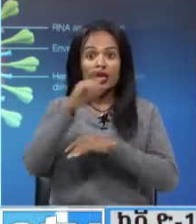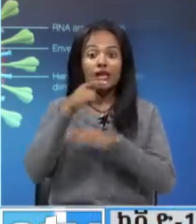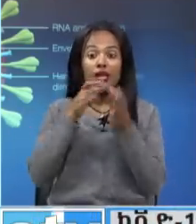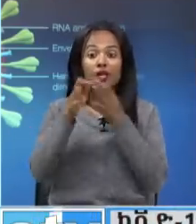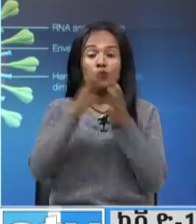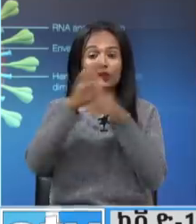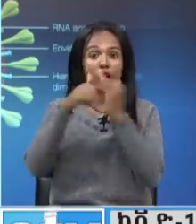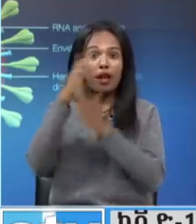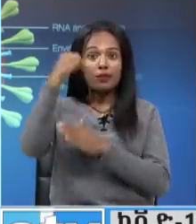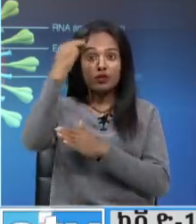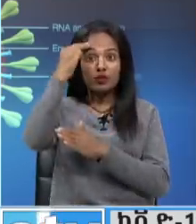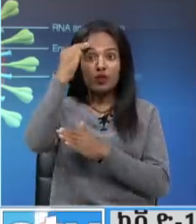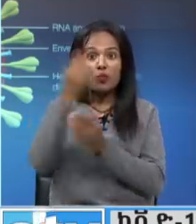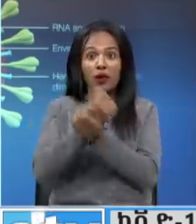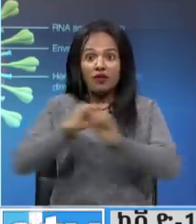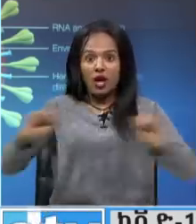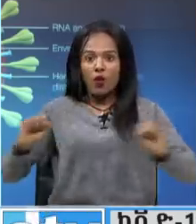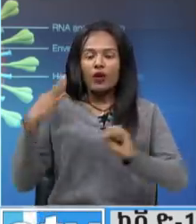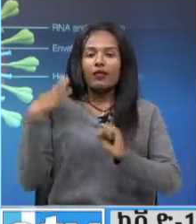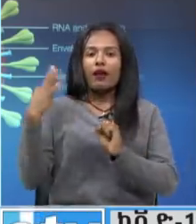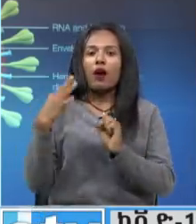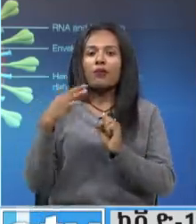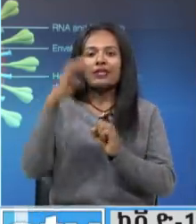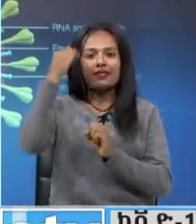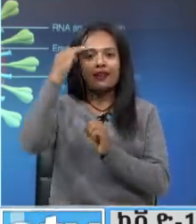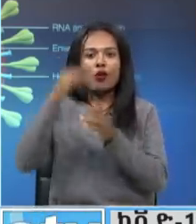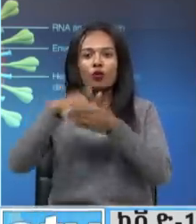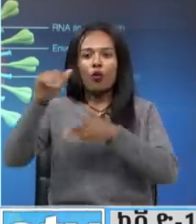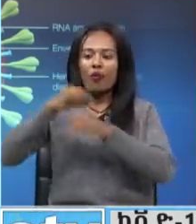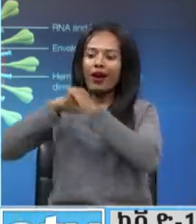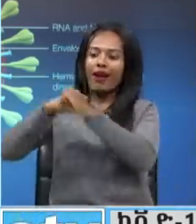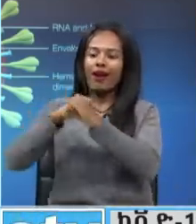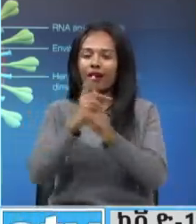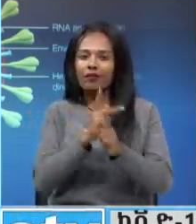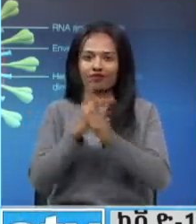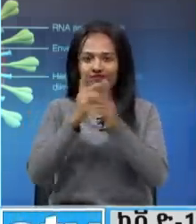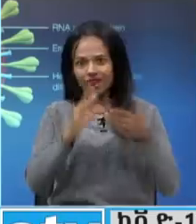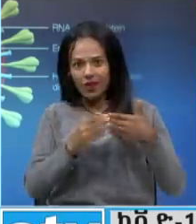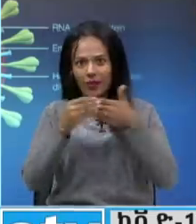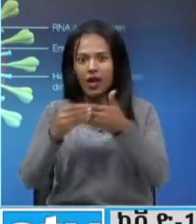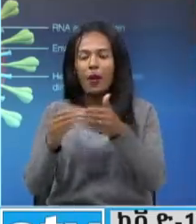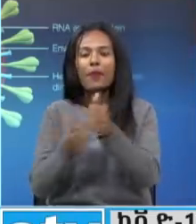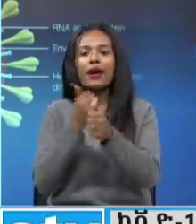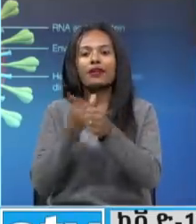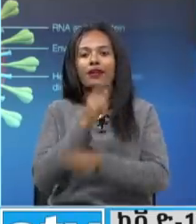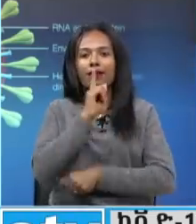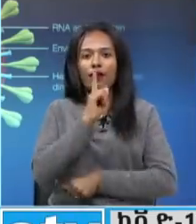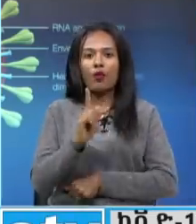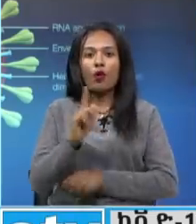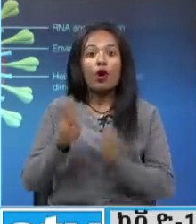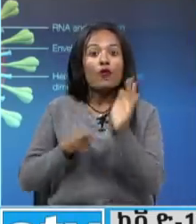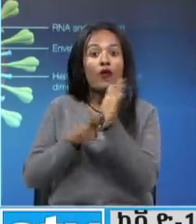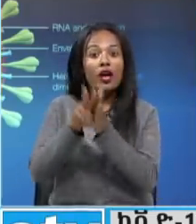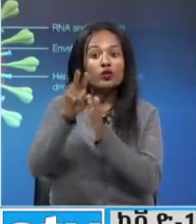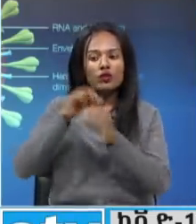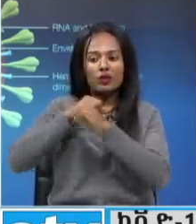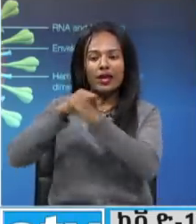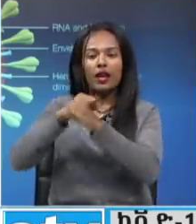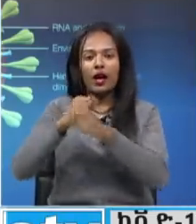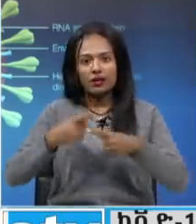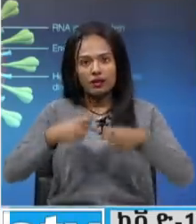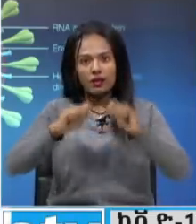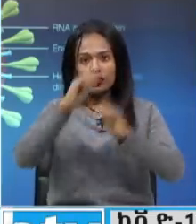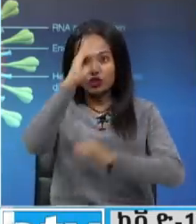ሚኒስትሩ መፍትሄው የጤና ሚኒስቴር ያወጣውን የመከላከልና ጥንቃቄ መመሪያ መከተል ነው ብለዋል። ቫይረሱን የመከላከል